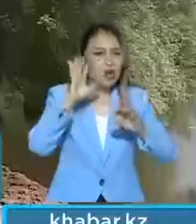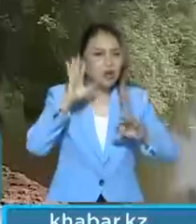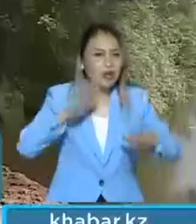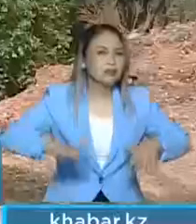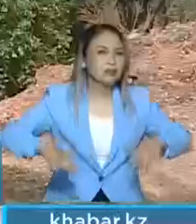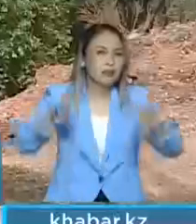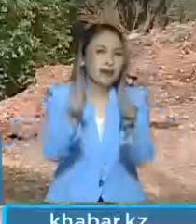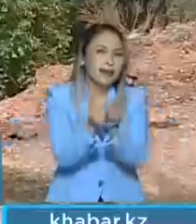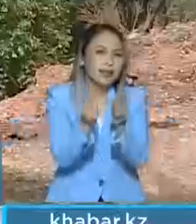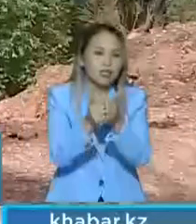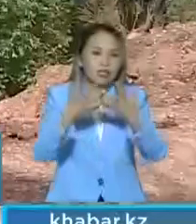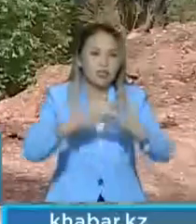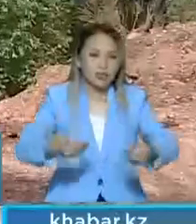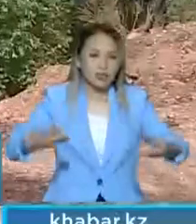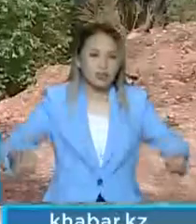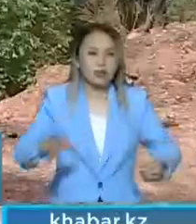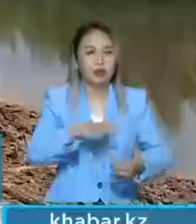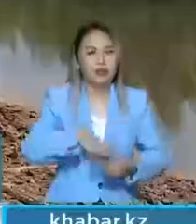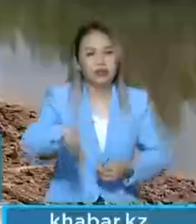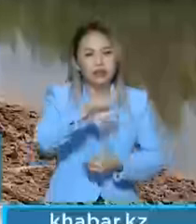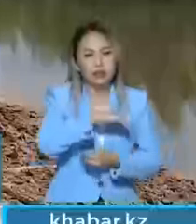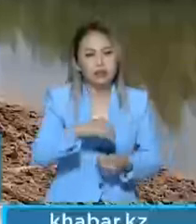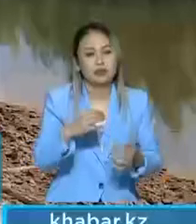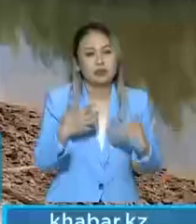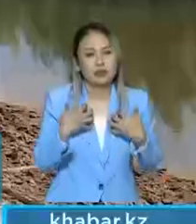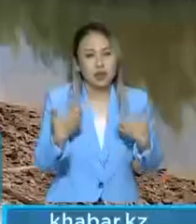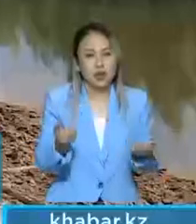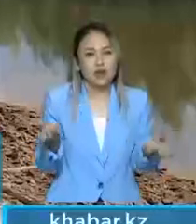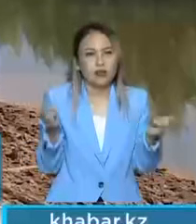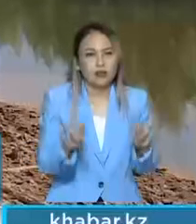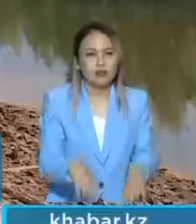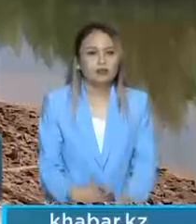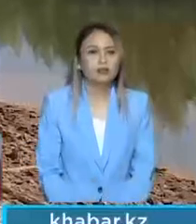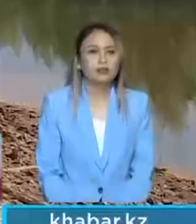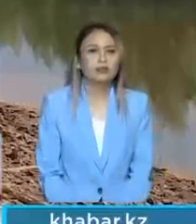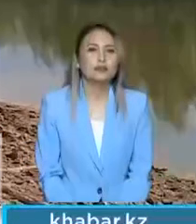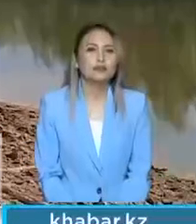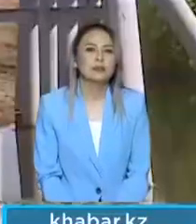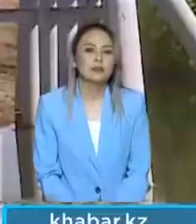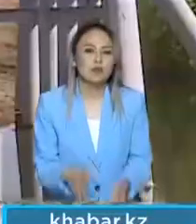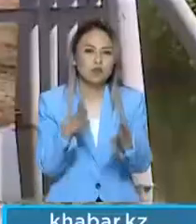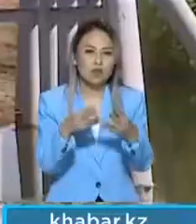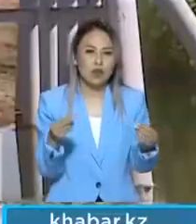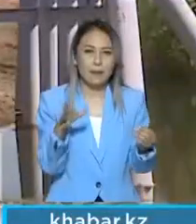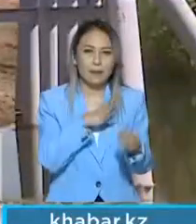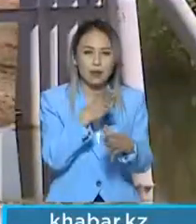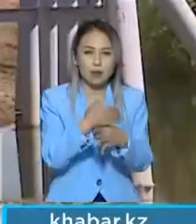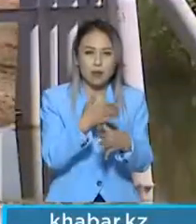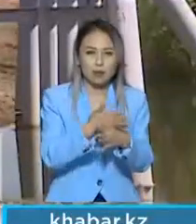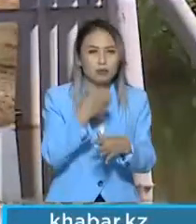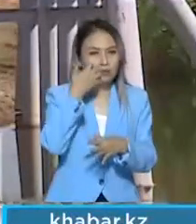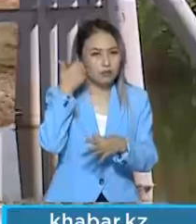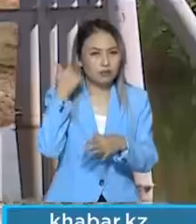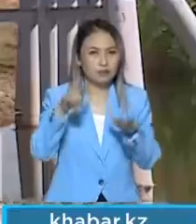елді мекендер көктемгі тасқыннан дін аман қалды. Көктемде бізде енді біраз көмегін көрсетті. ГТС болғанының